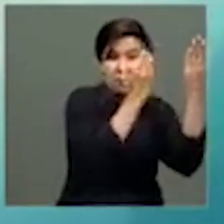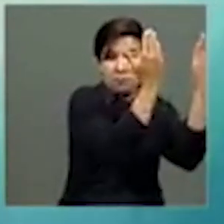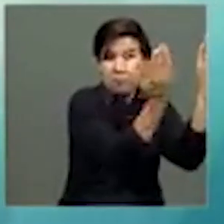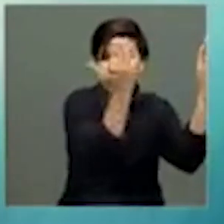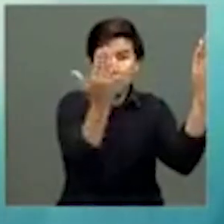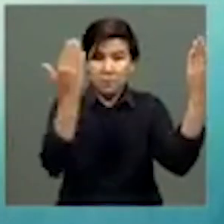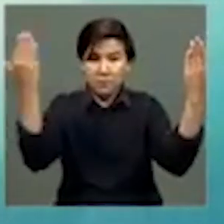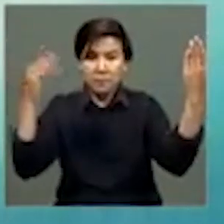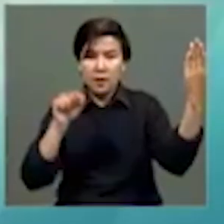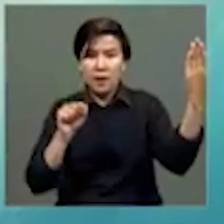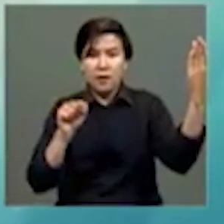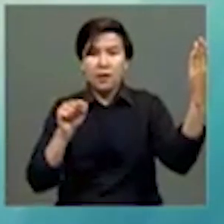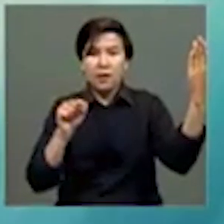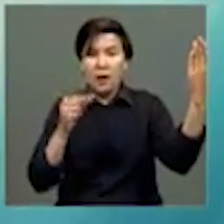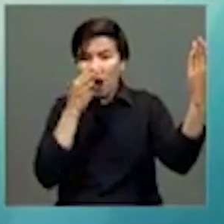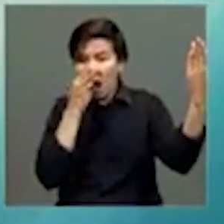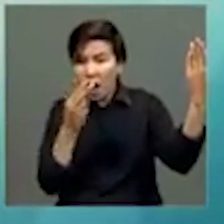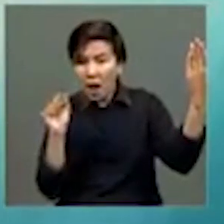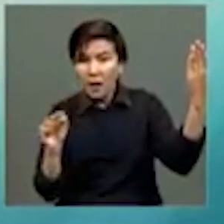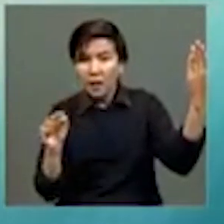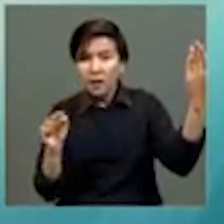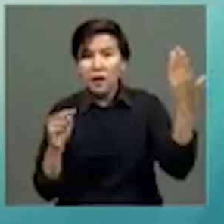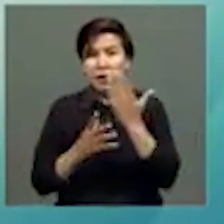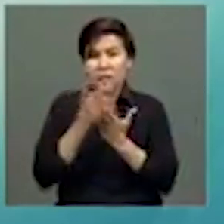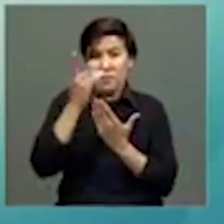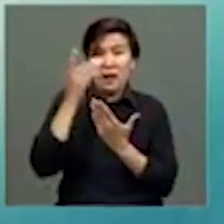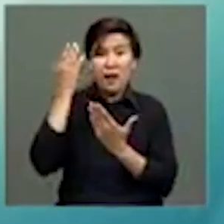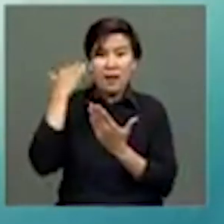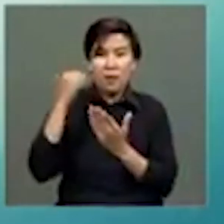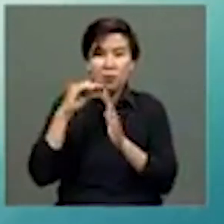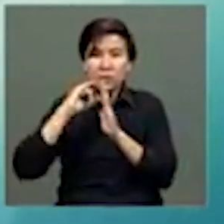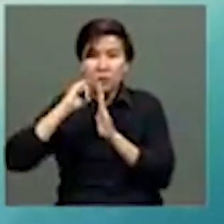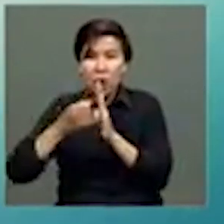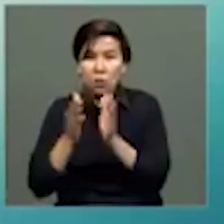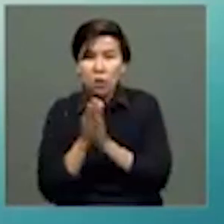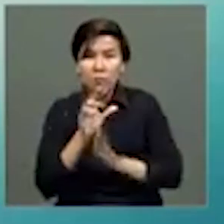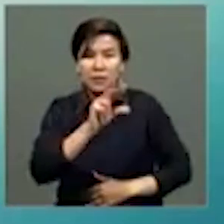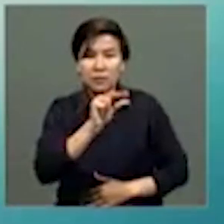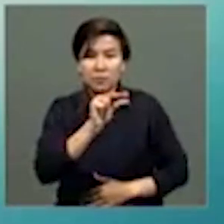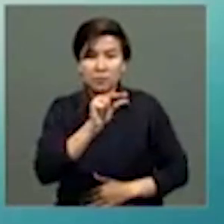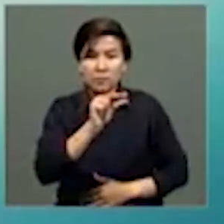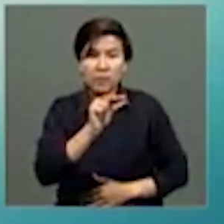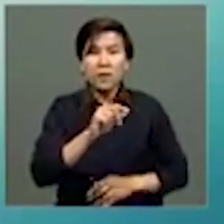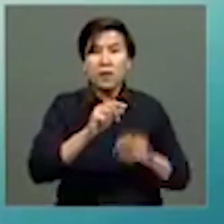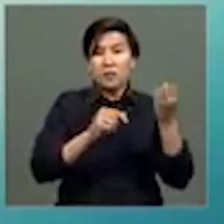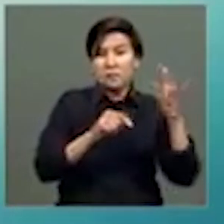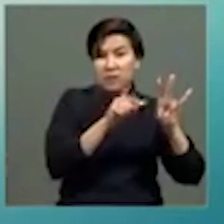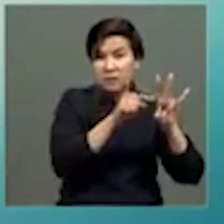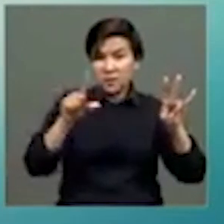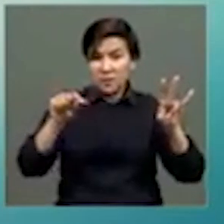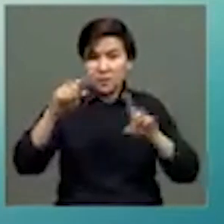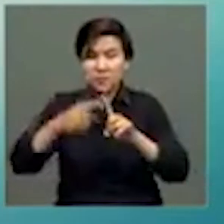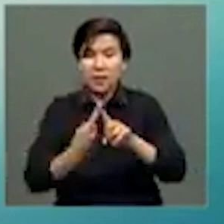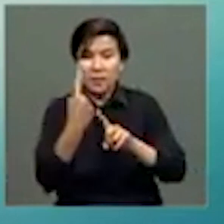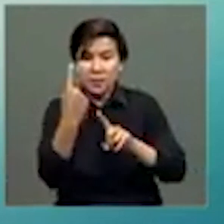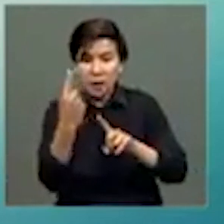มกราคมเนี่ยมีจังหวัดพบผู้ติดเชื้อในสัปดาห์นั้น30จังหวัดแต่พอกระเถิบมาที่17ถึง20มกราคมนะค